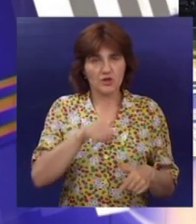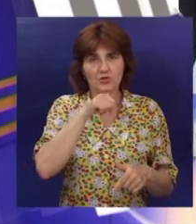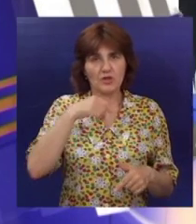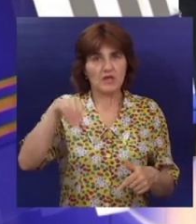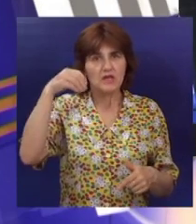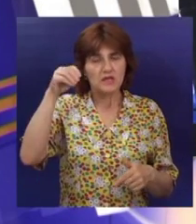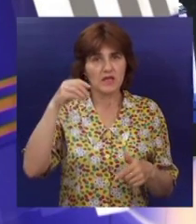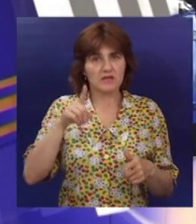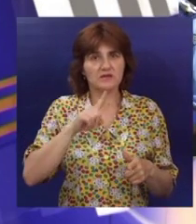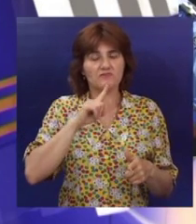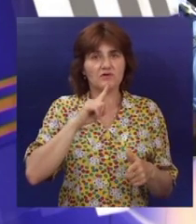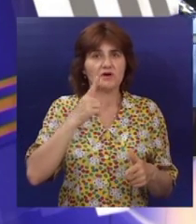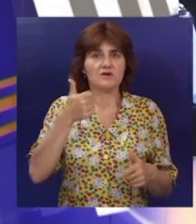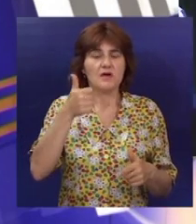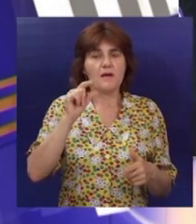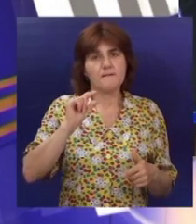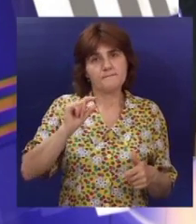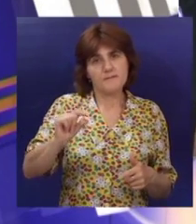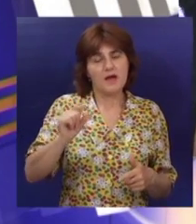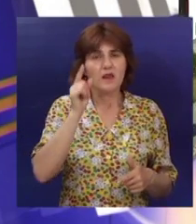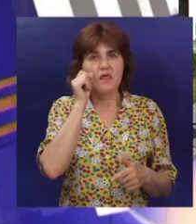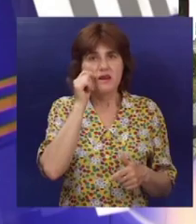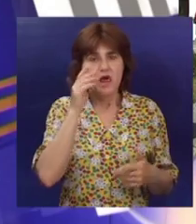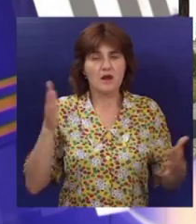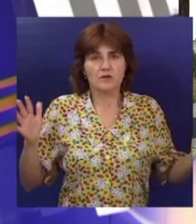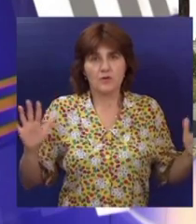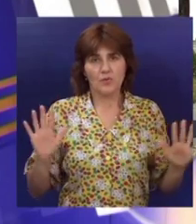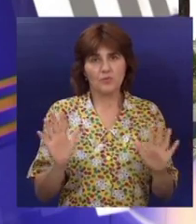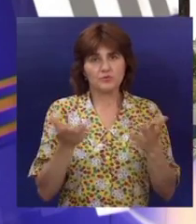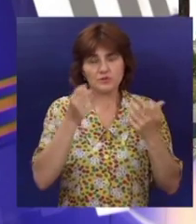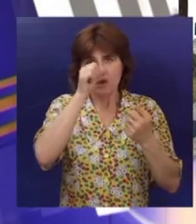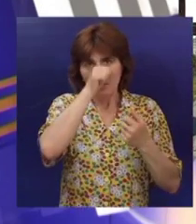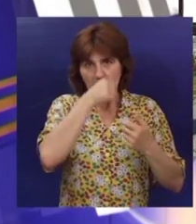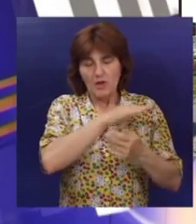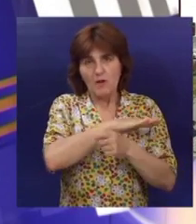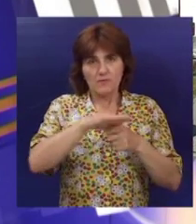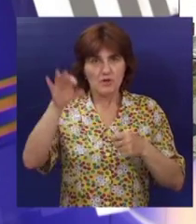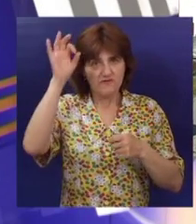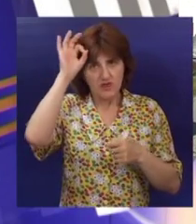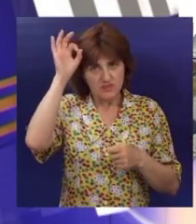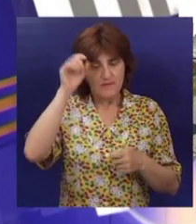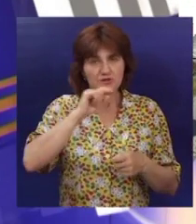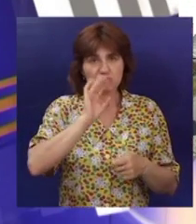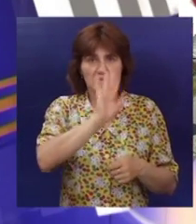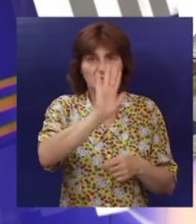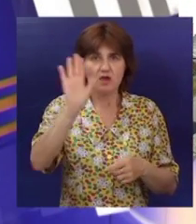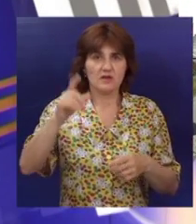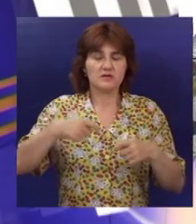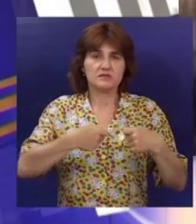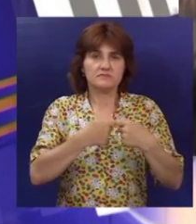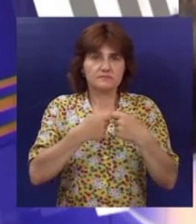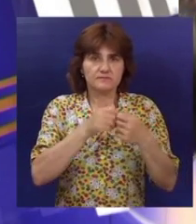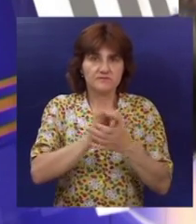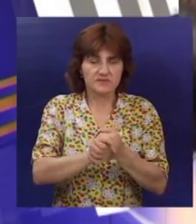bio jedinstven slučaj u Evropi da je jedan mali balkanski narod podigao ustanak protiv tadašnje vele sile Nemačke i njenih